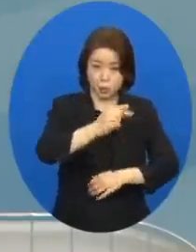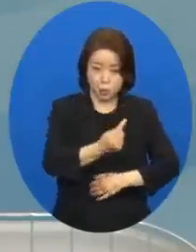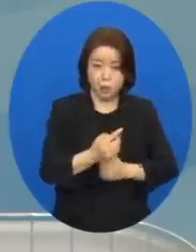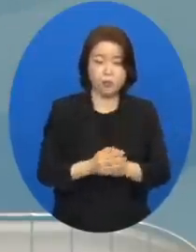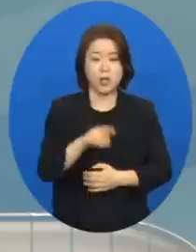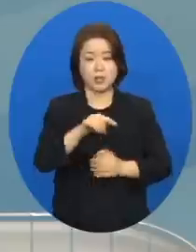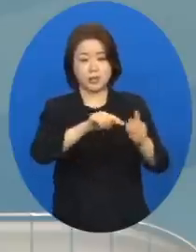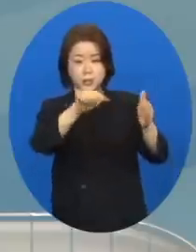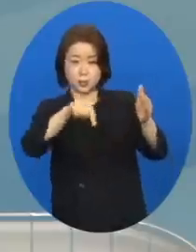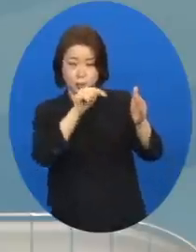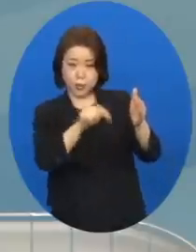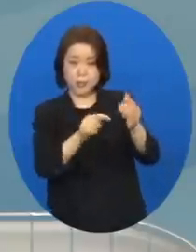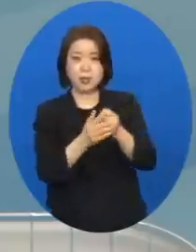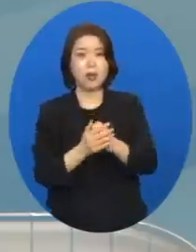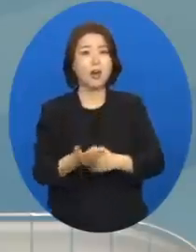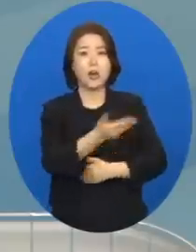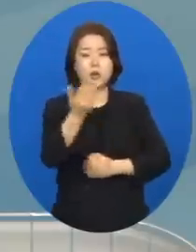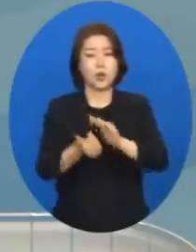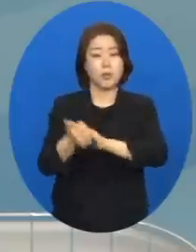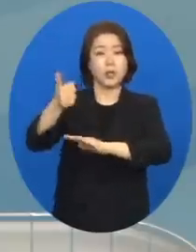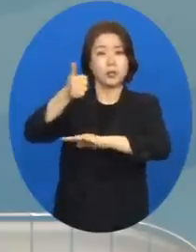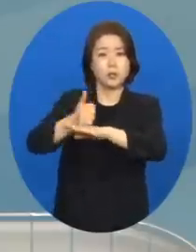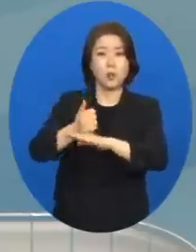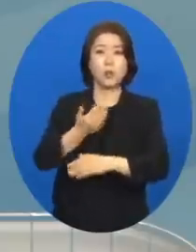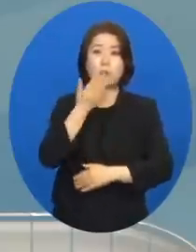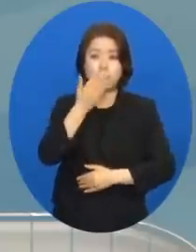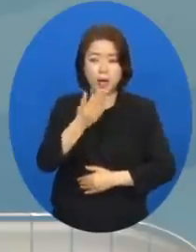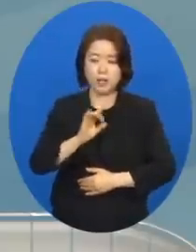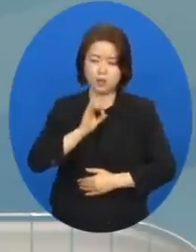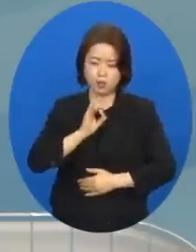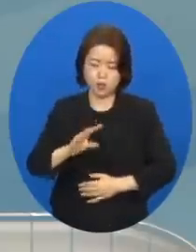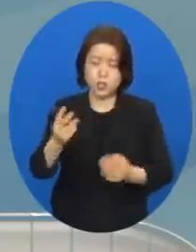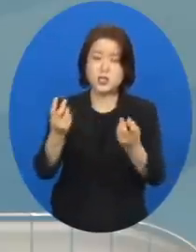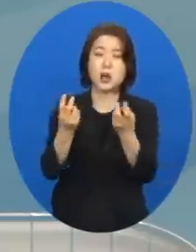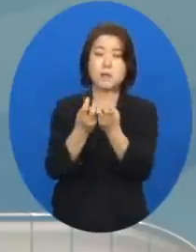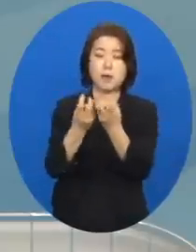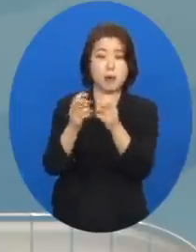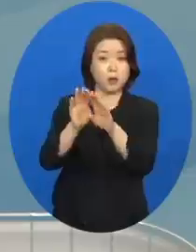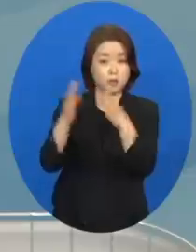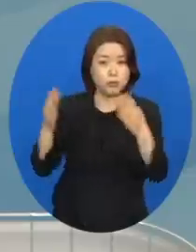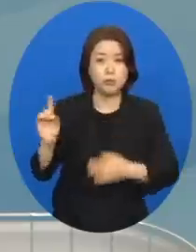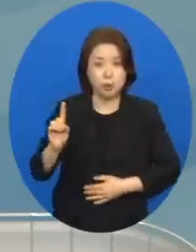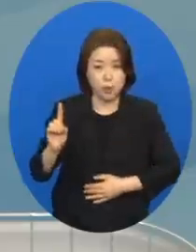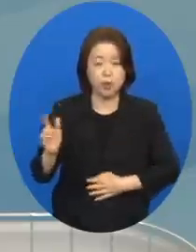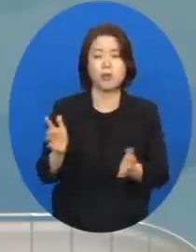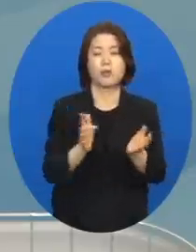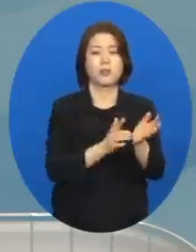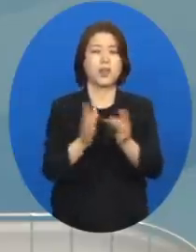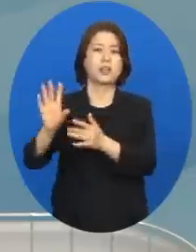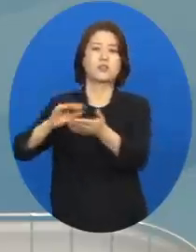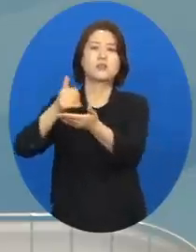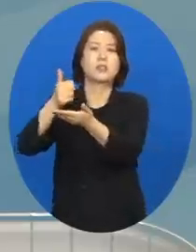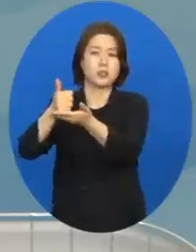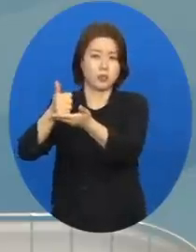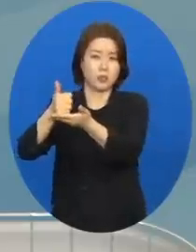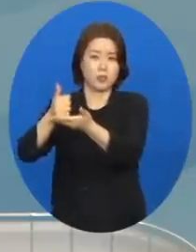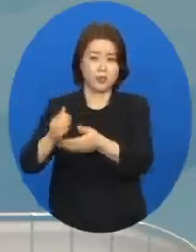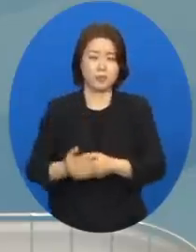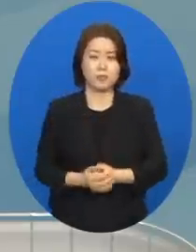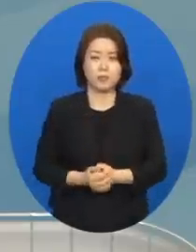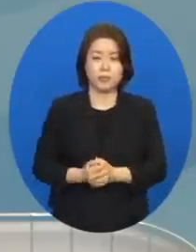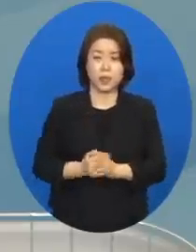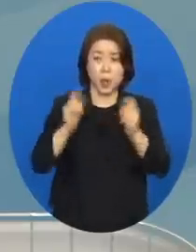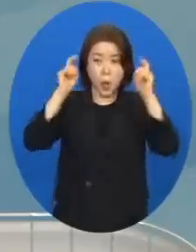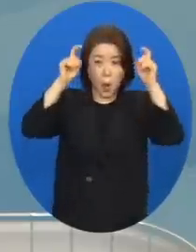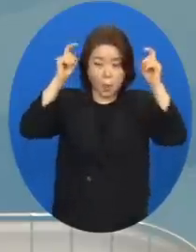일 속에서 여러분이 성공할 수 있는 유일한 문이 있는데 예수 그리스도세요. 목회할